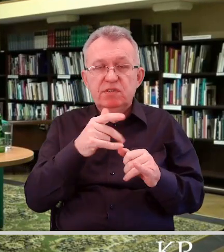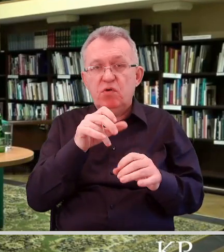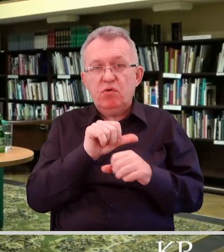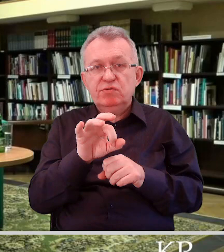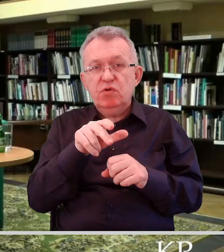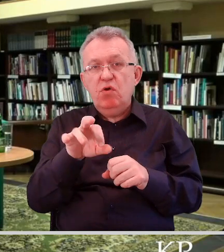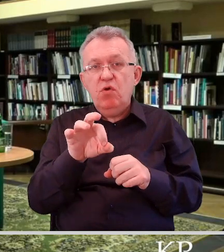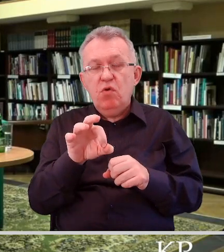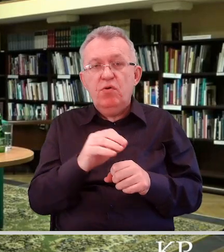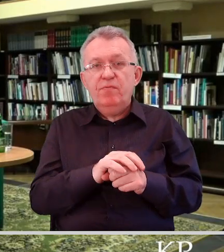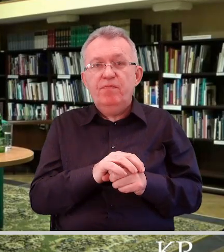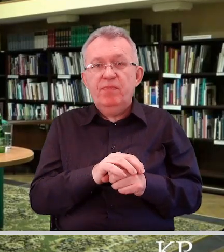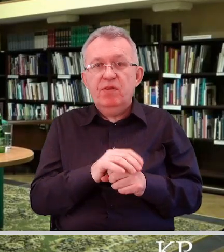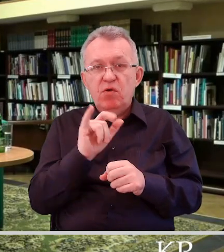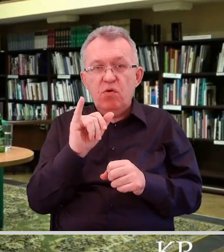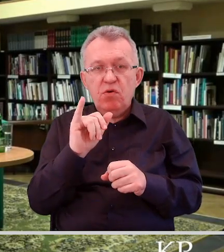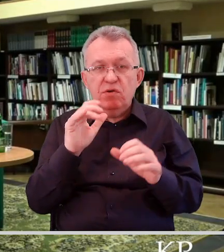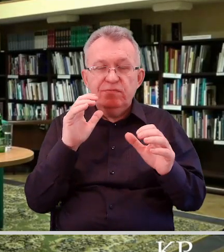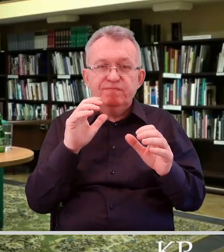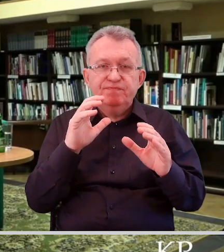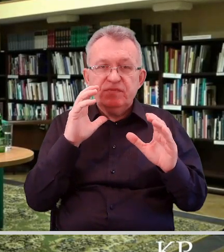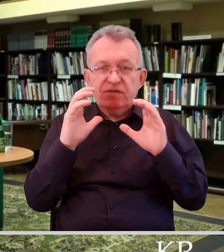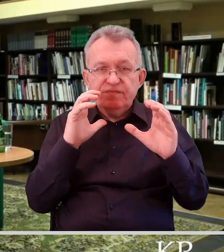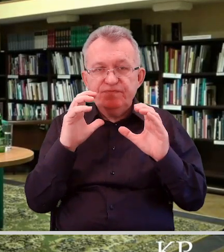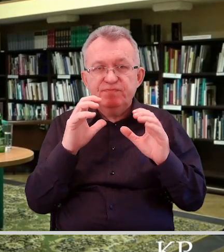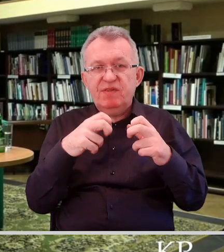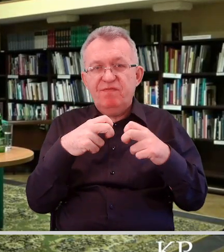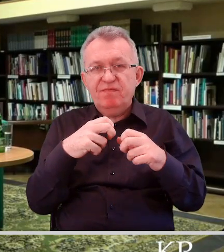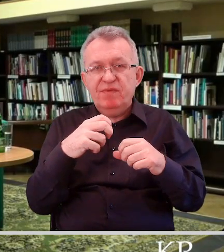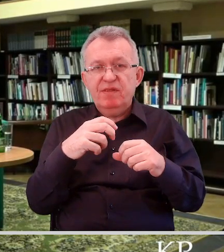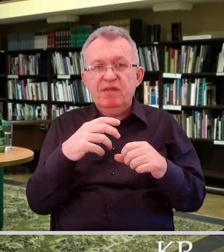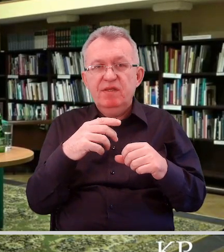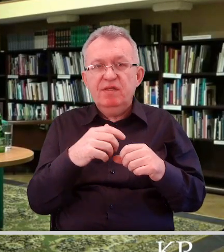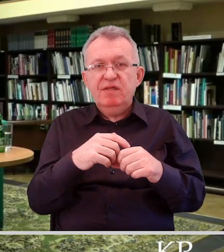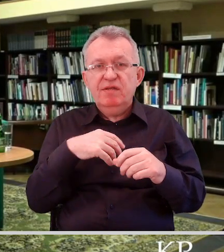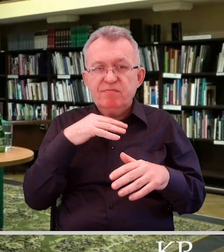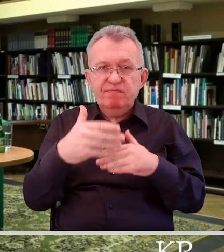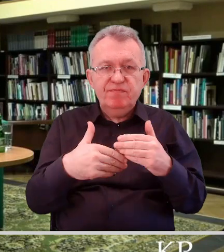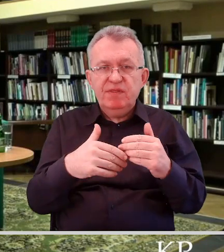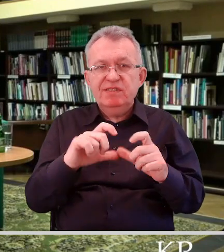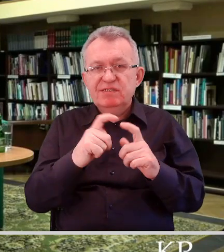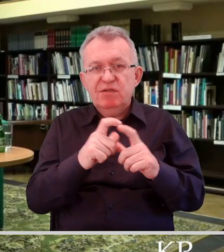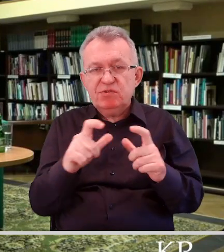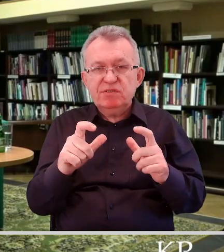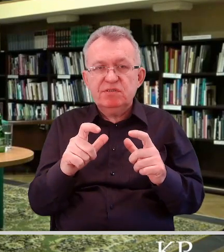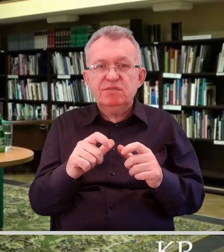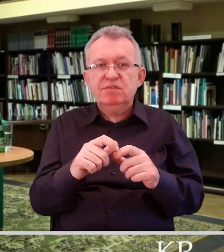o media społecznościowe, to mam cały czas coś w rodzaju właśnie love-hate relationship. Jestem po prostu cały czas